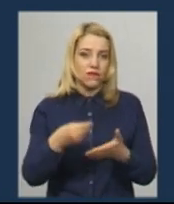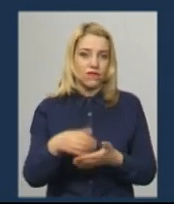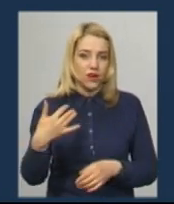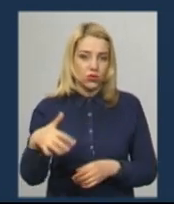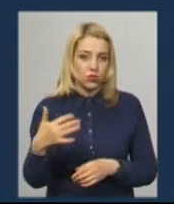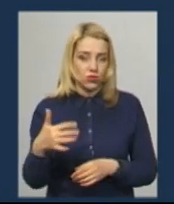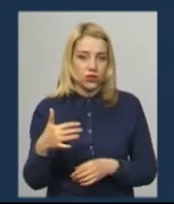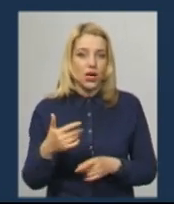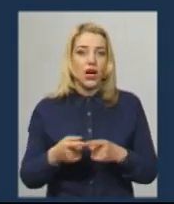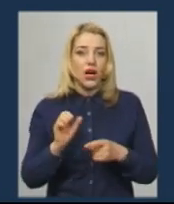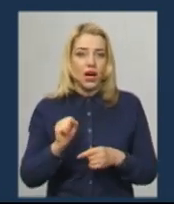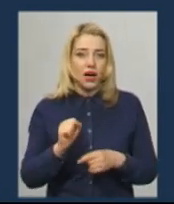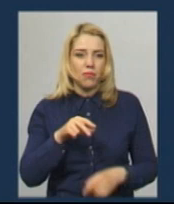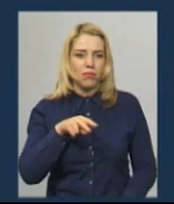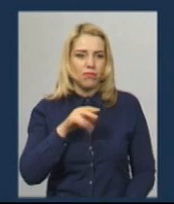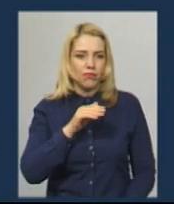кошти.